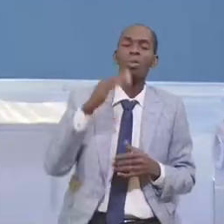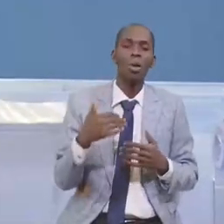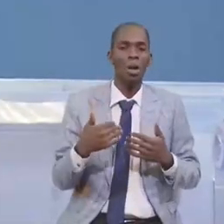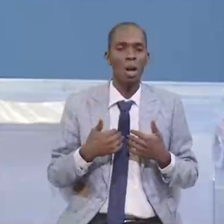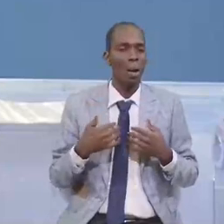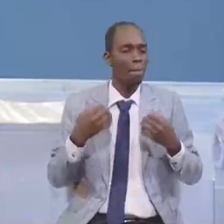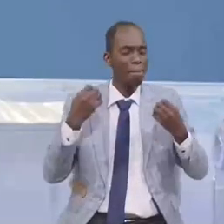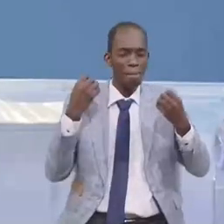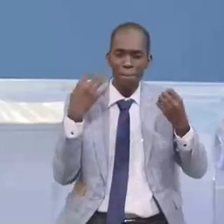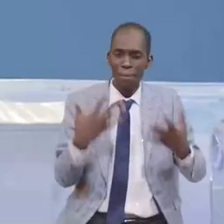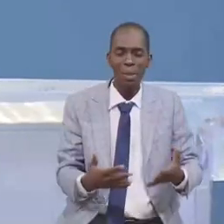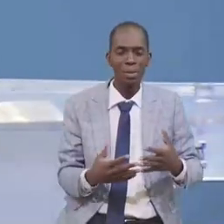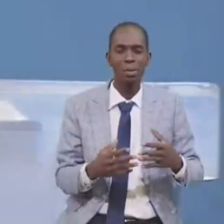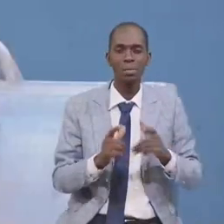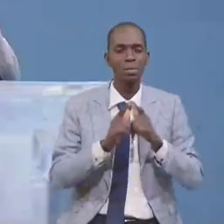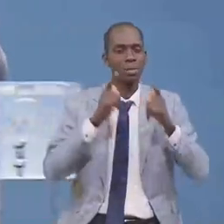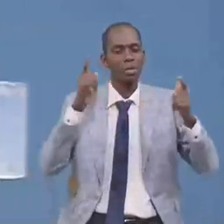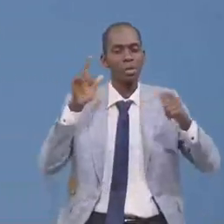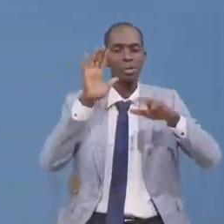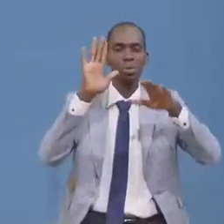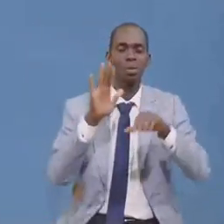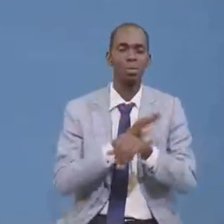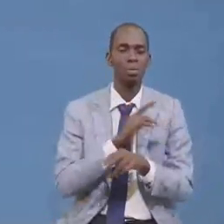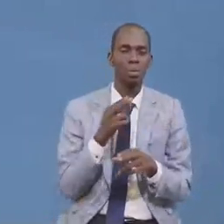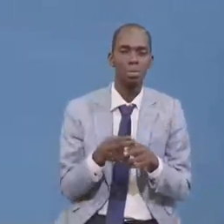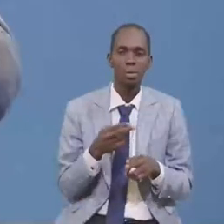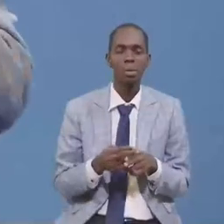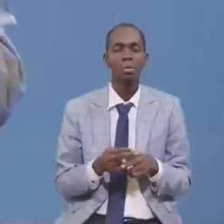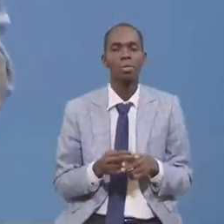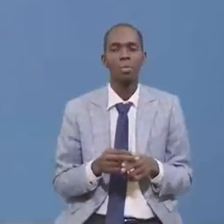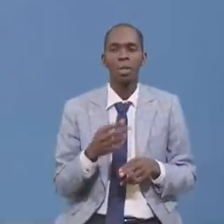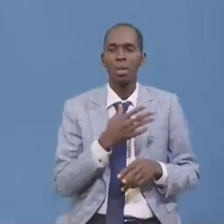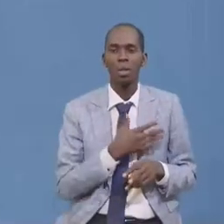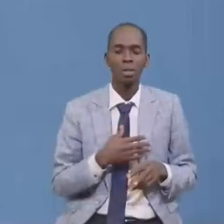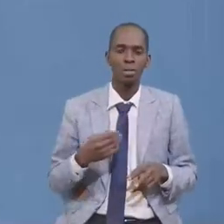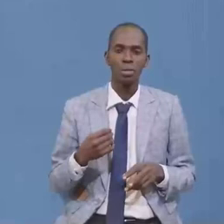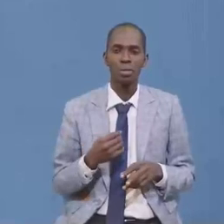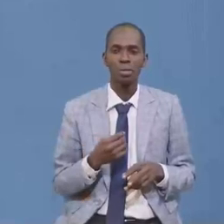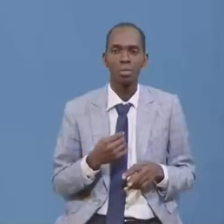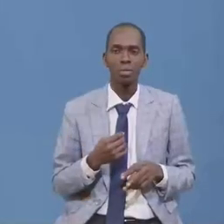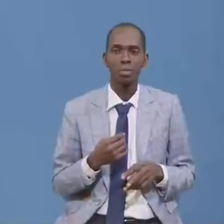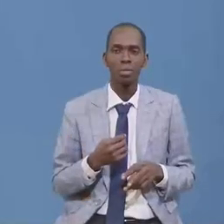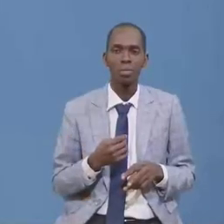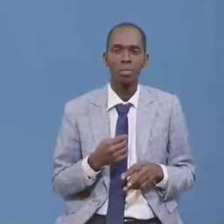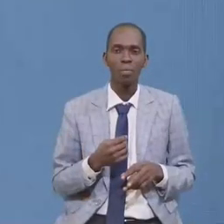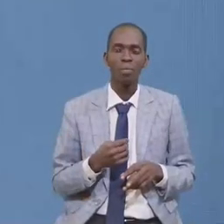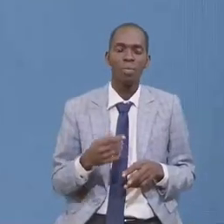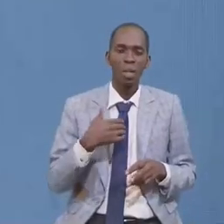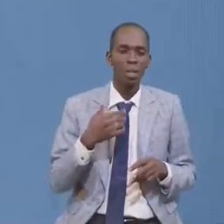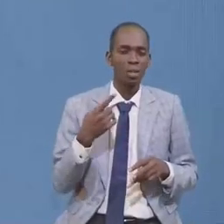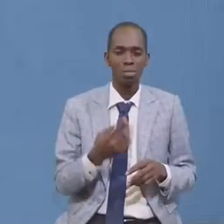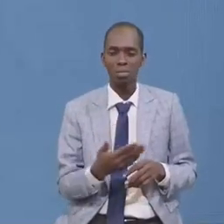Dieu a plusieurs attributs. Il y a l'attribut d'amour. Il y a l'attribut de